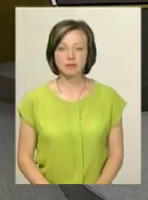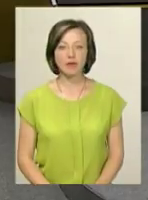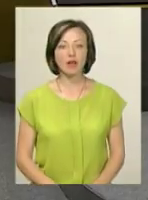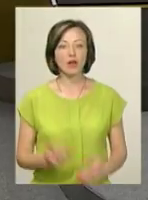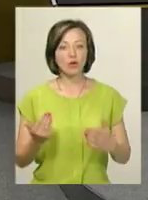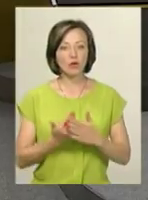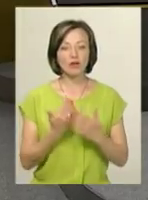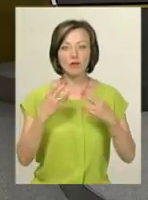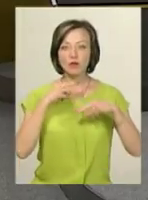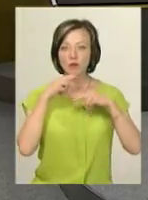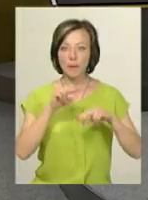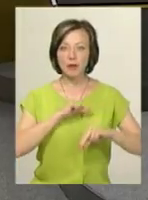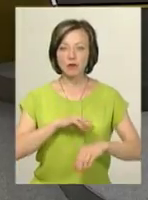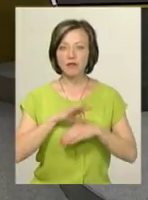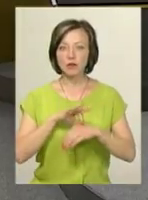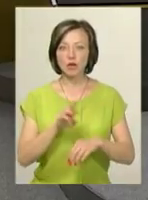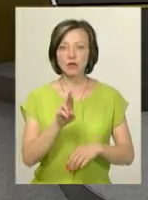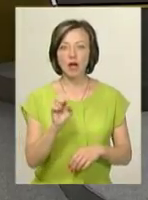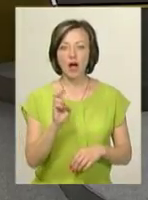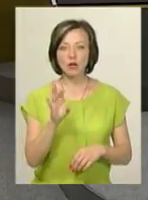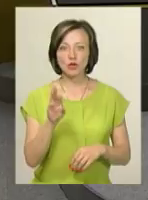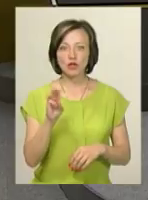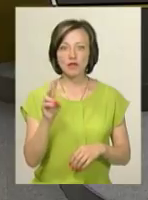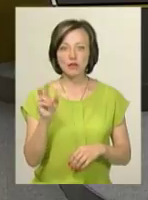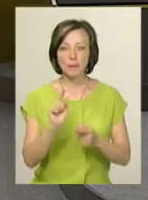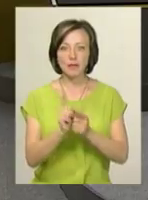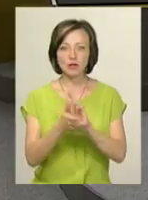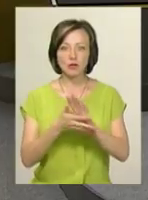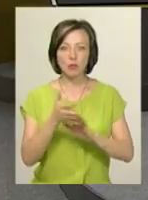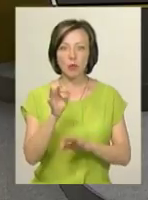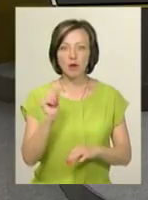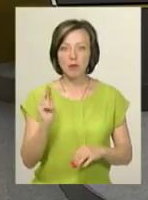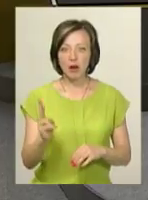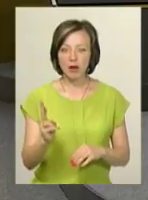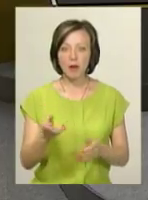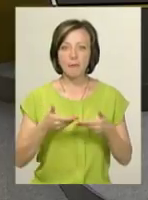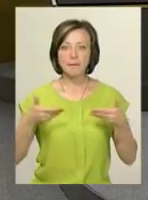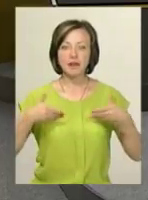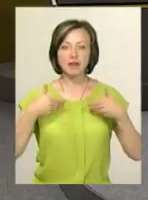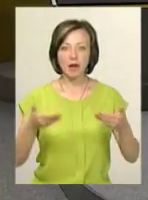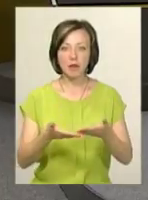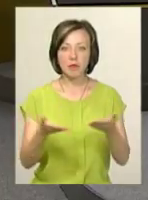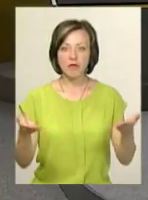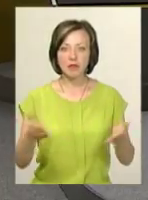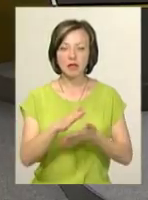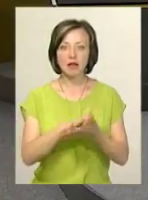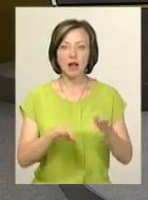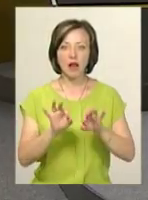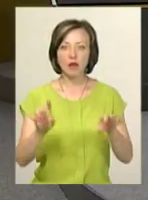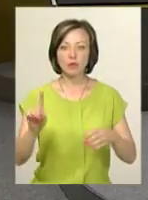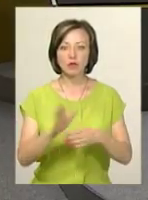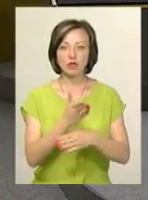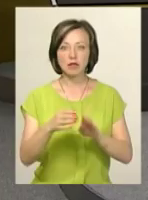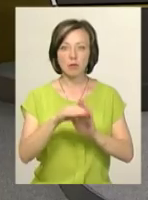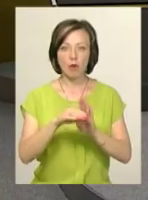Новини до вашої уваги. В студії працюють ведуча Ярослава Антошевська, перекладач на жестову мову Ольга Рибак. Ми вітаємо вас. Далі анонс першої